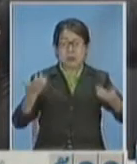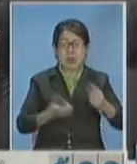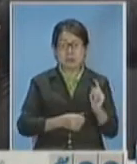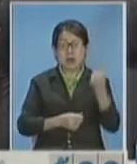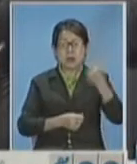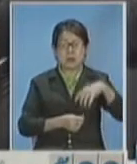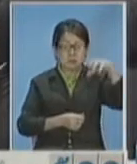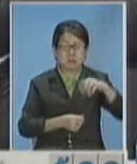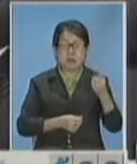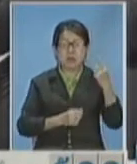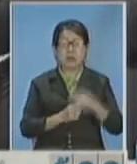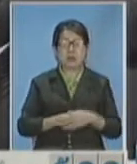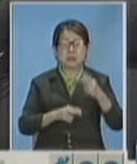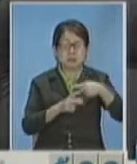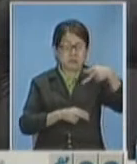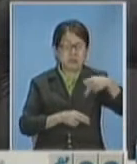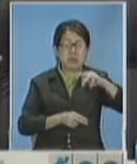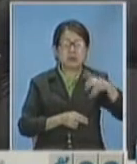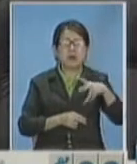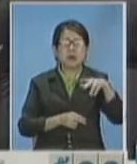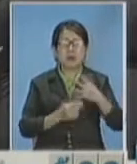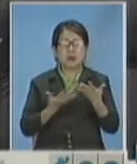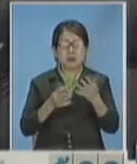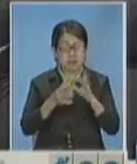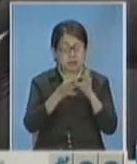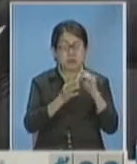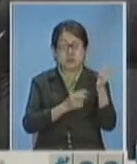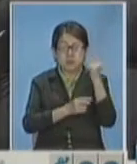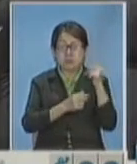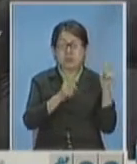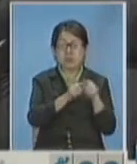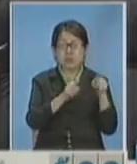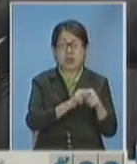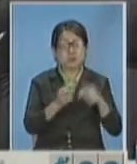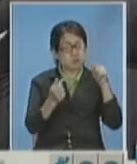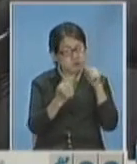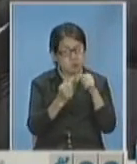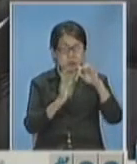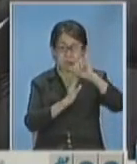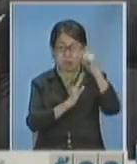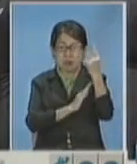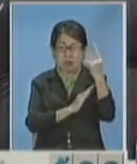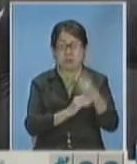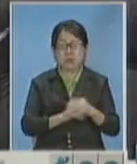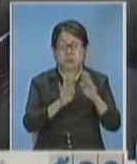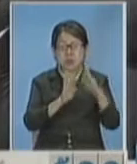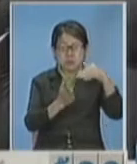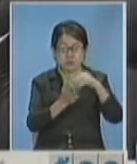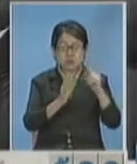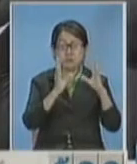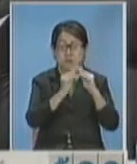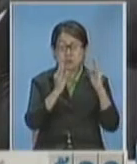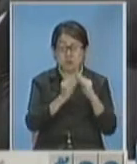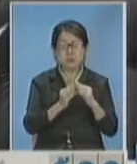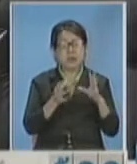นใหม่ก็คือพิงคนครนะคะซึ่งมีเรื่องของการท่องเที่ยวเฉพาะจังหวัดเชียงใหม่มีเรื่องของศูนย์ประชุมเชียงใหม่แล้วก็ไนท์ซาฟ